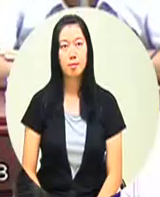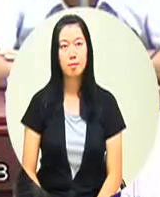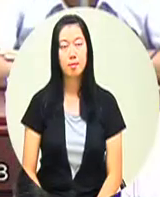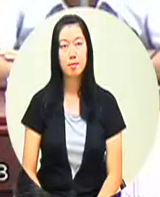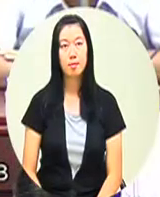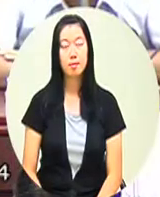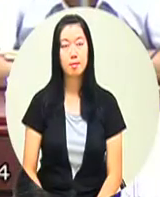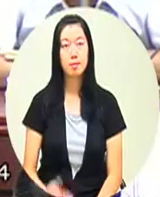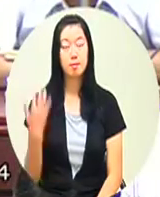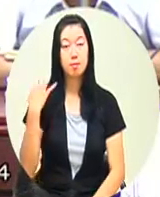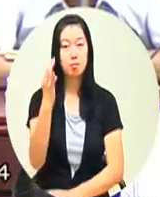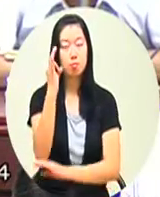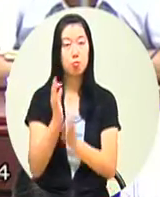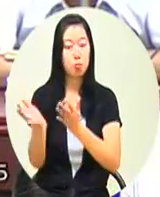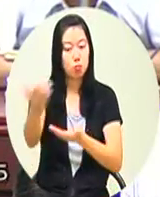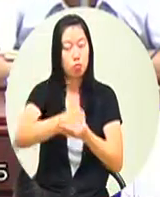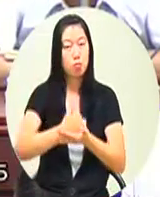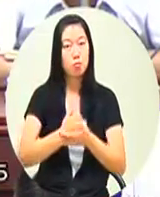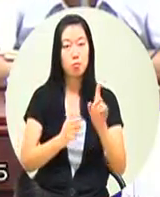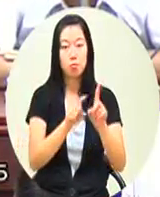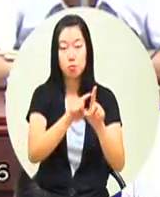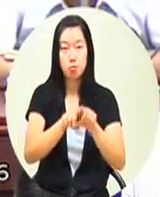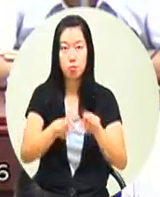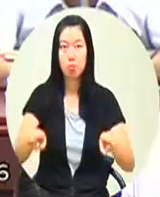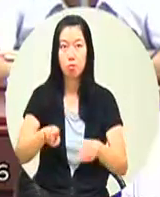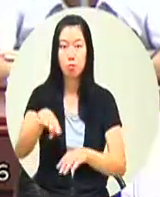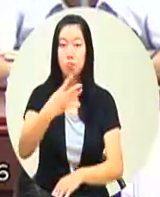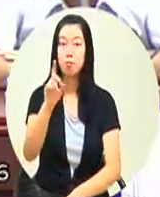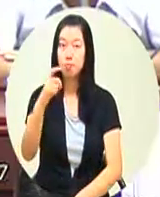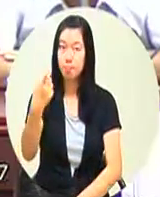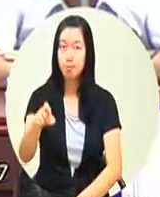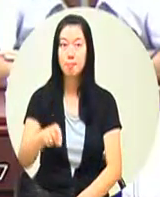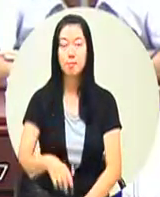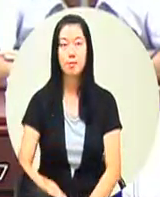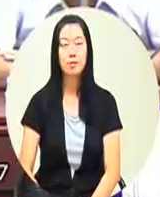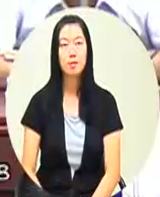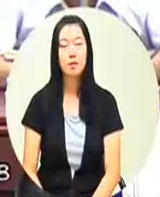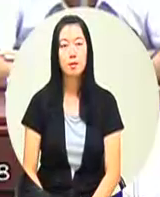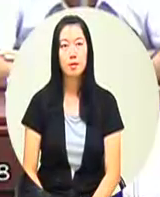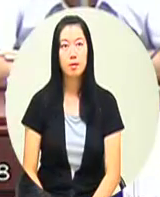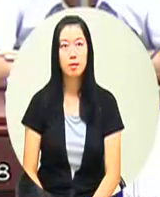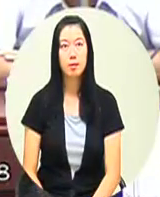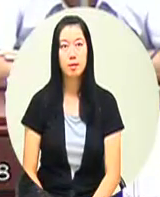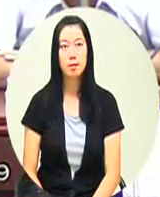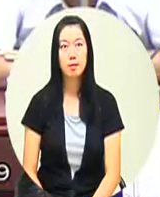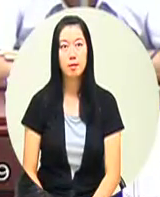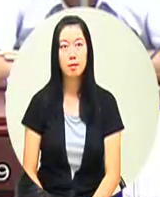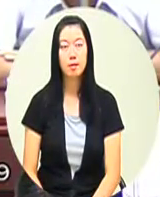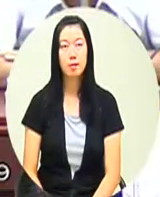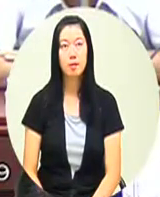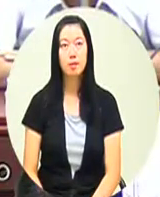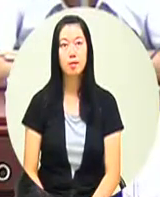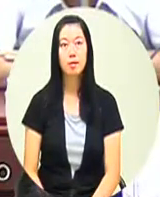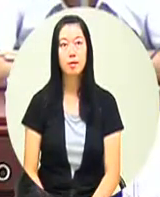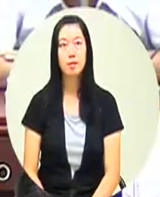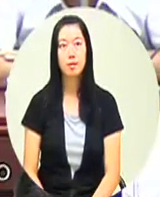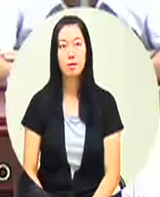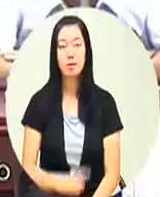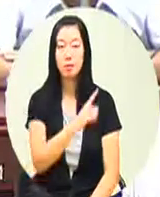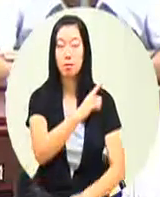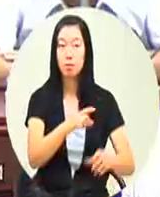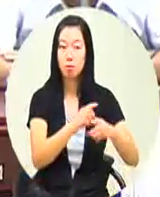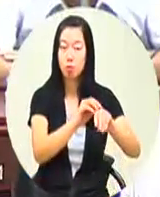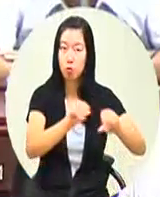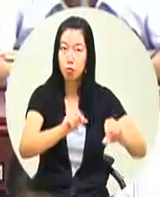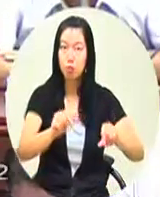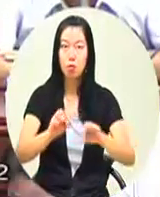的征收价是。每平410元， 对， 还是 按、啊、那时候市价， 因为当时的土地跟市价